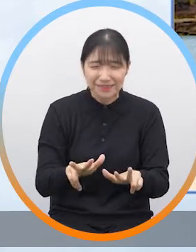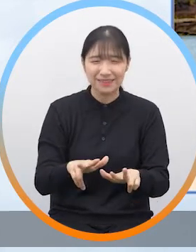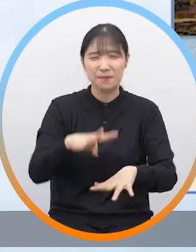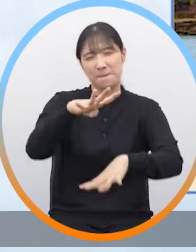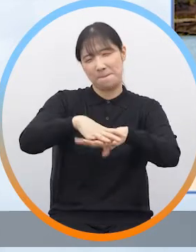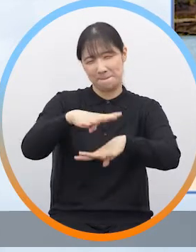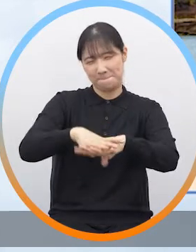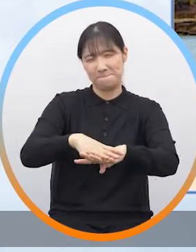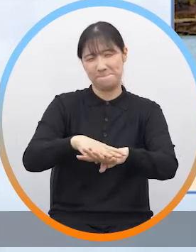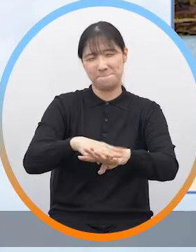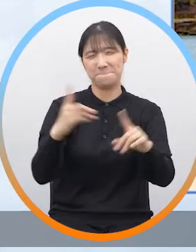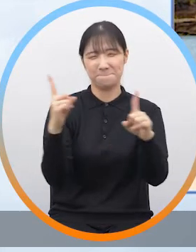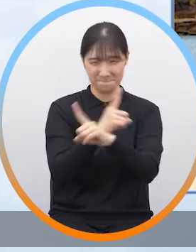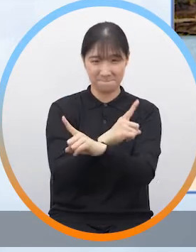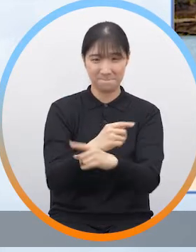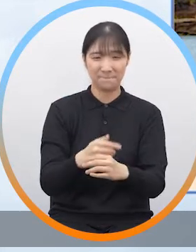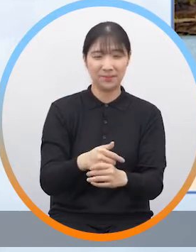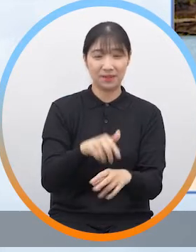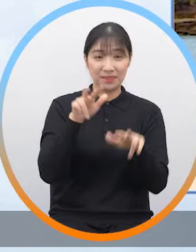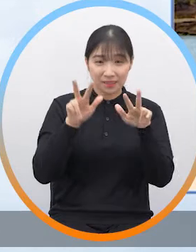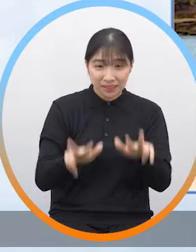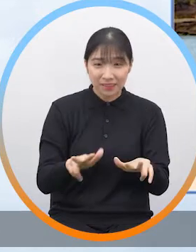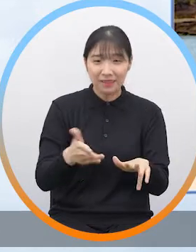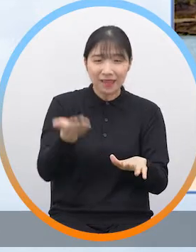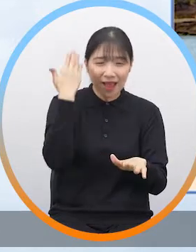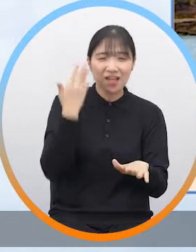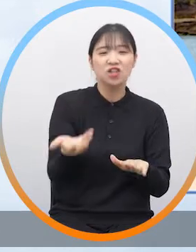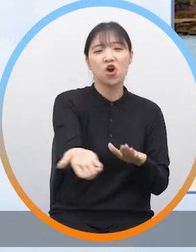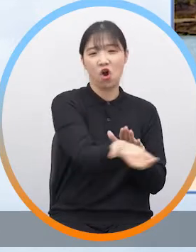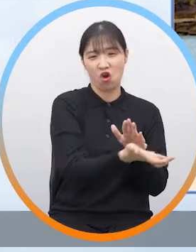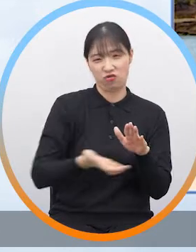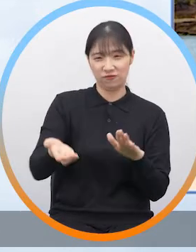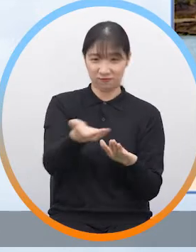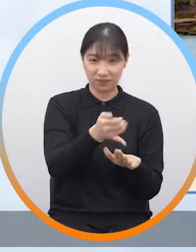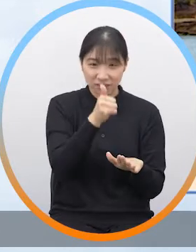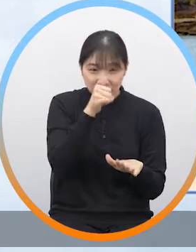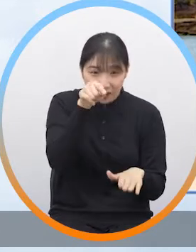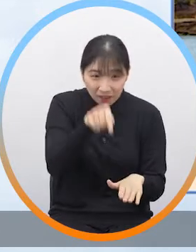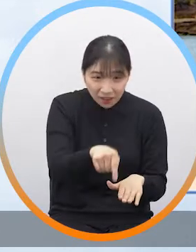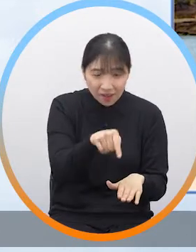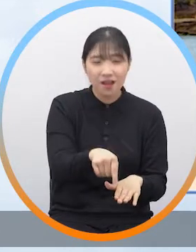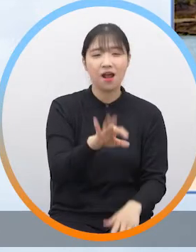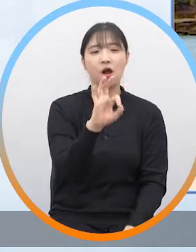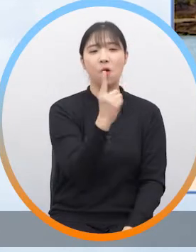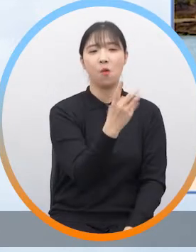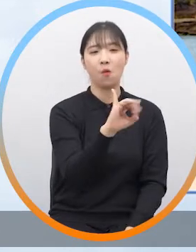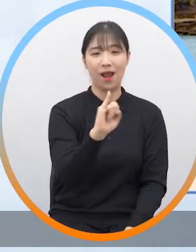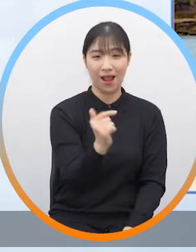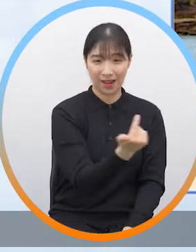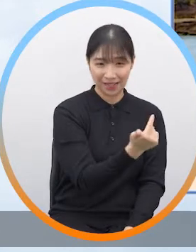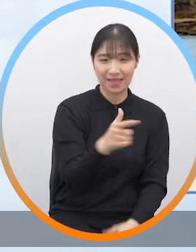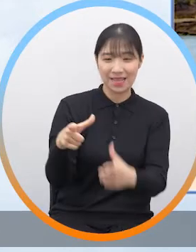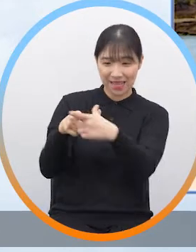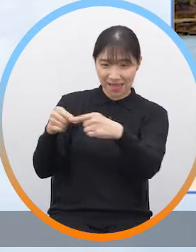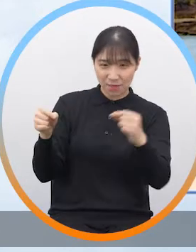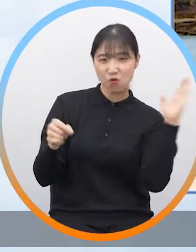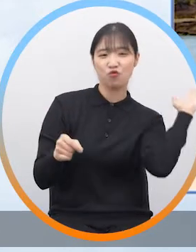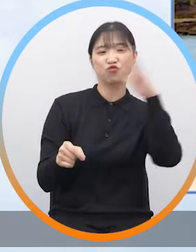지금은 이제 논으로 변해 있는데 그곳에 지금 저수지처럼 되어 있는데 그곳이 바로 왕인이 일본으로 출발했다는